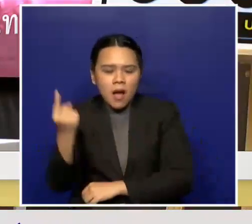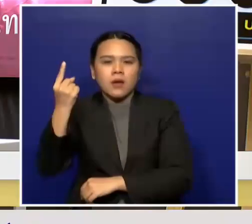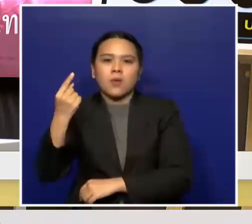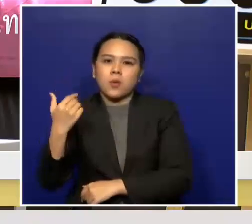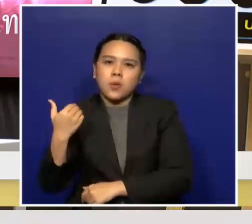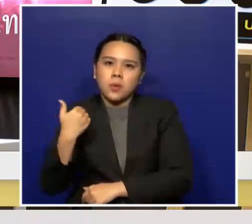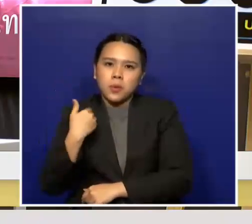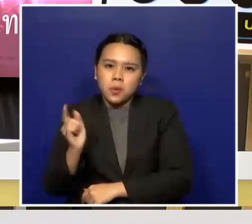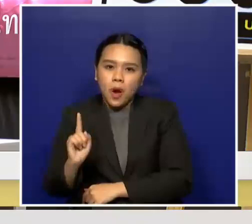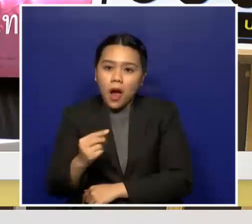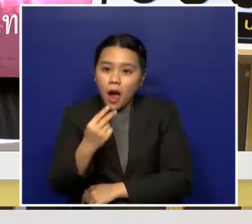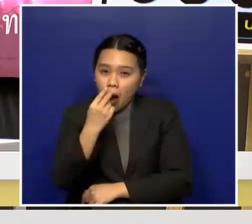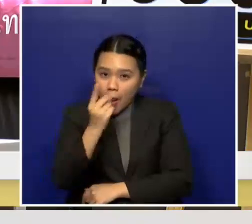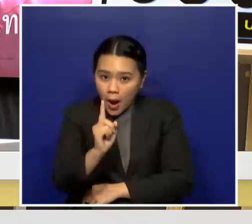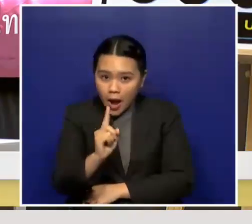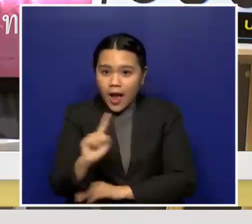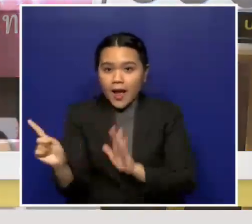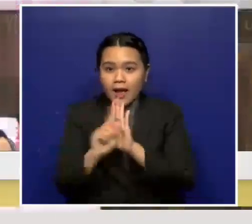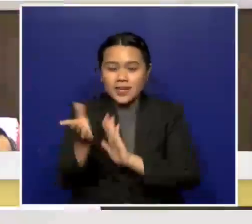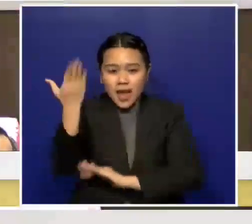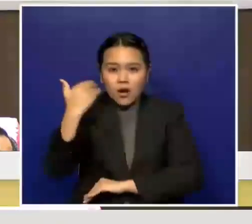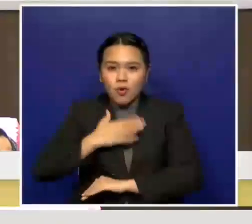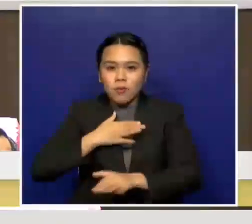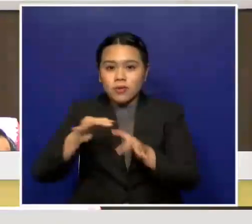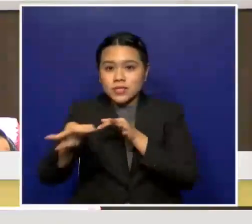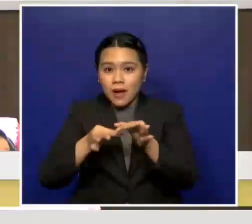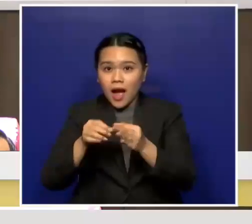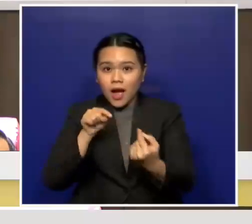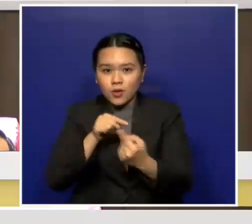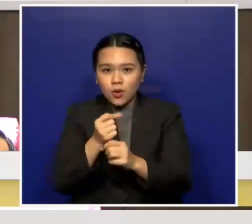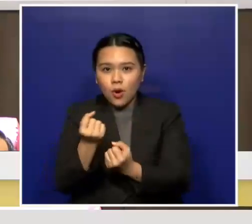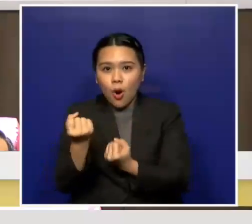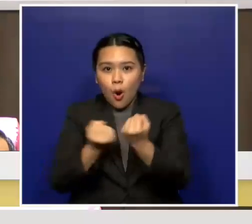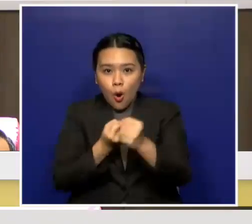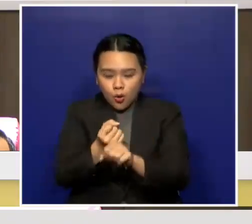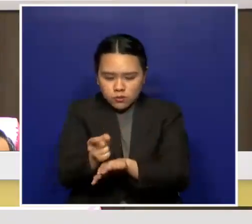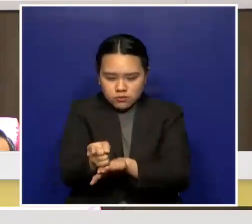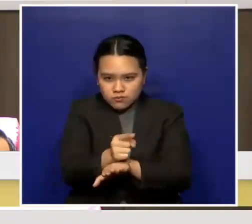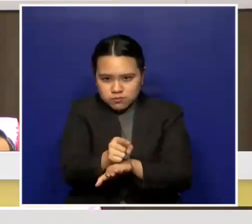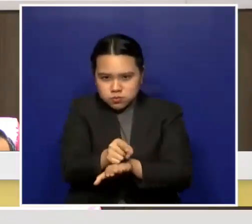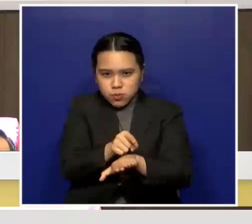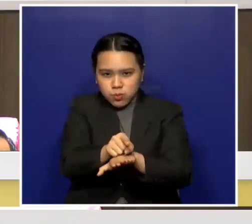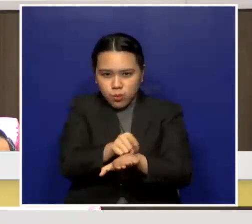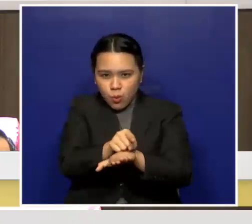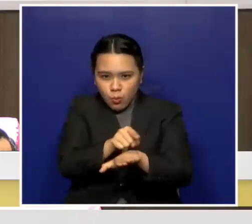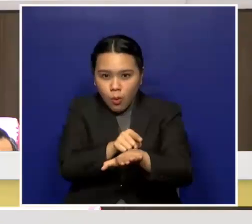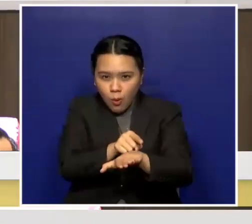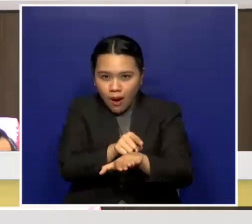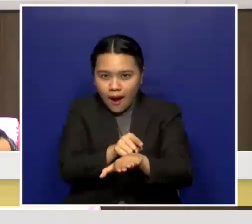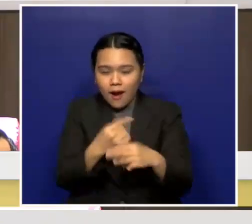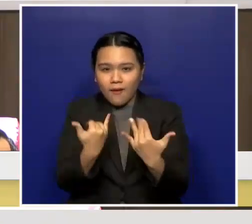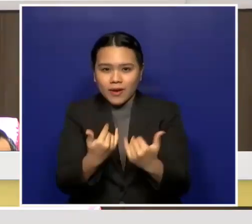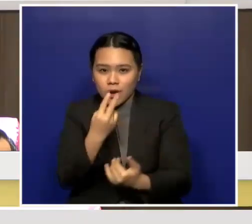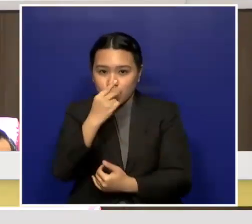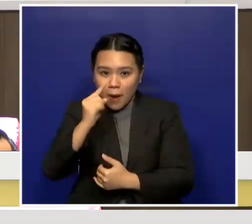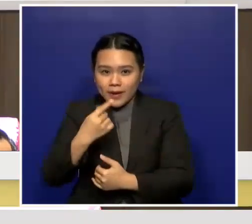มันเป็นเรื่องของที่คราวที่แล้วผมเคยอภิปรายเรื่องรถถังเชียงกงยังไม่จบนะโอ้โหวันนี้มันมากเลยศาลได้เอาใบเสร็จมา